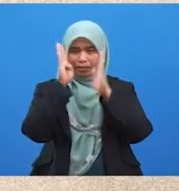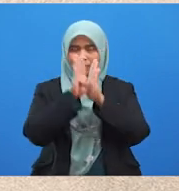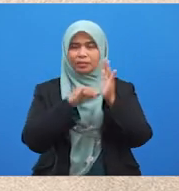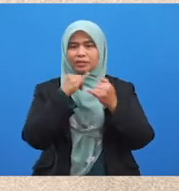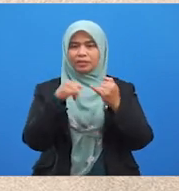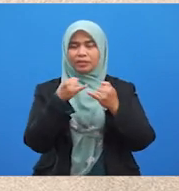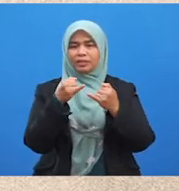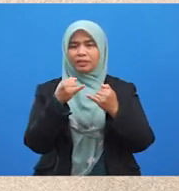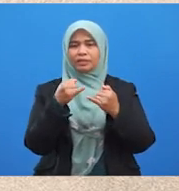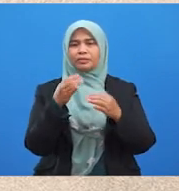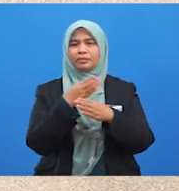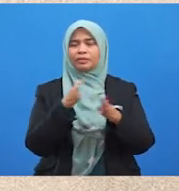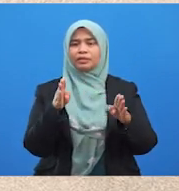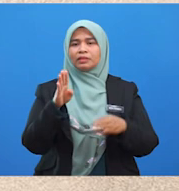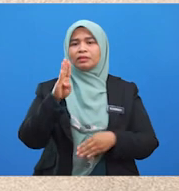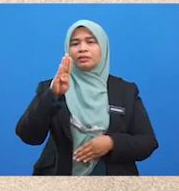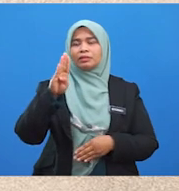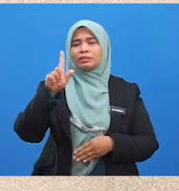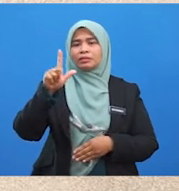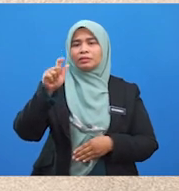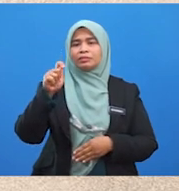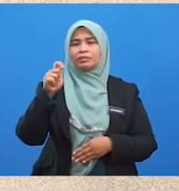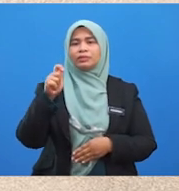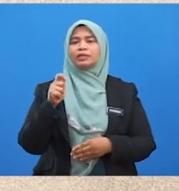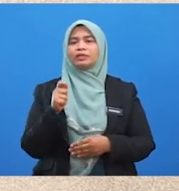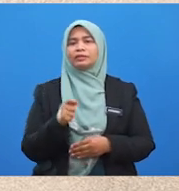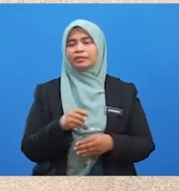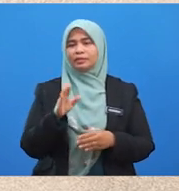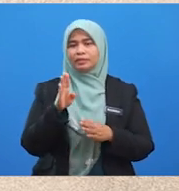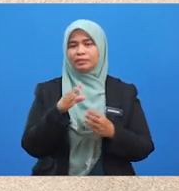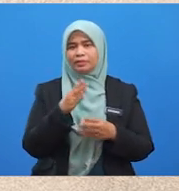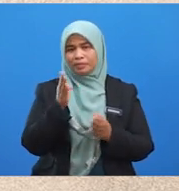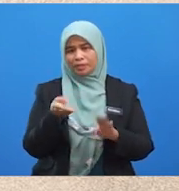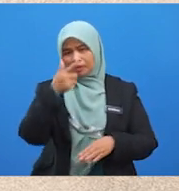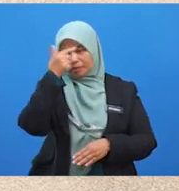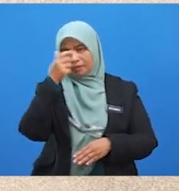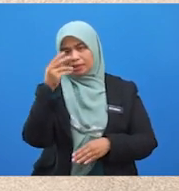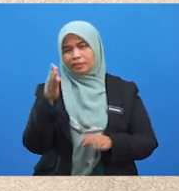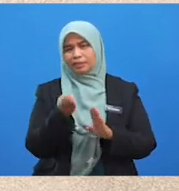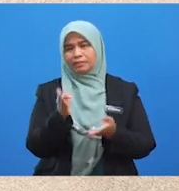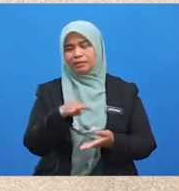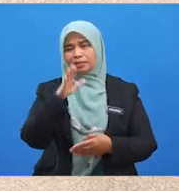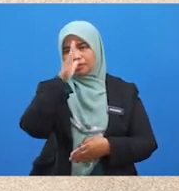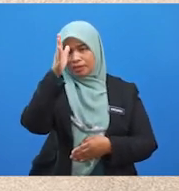melepaskan Bulat bin Leper daripada tuduhan menyebabkan kematian nenek tua.